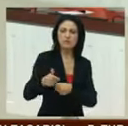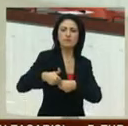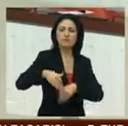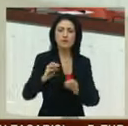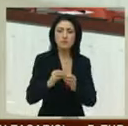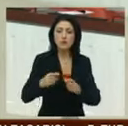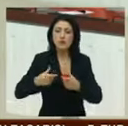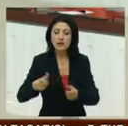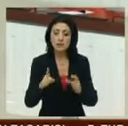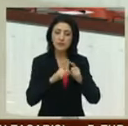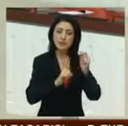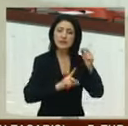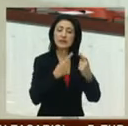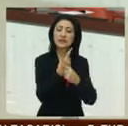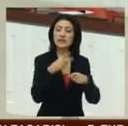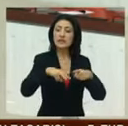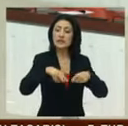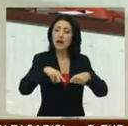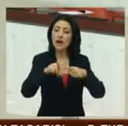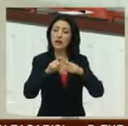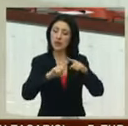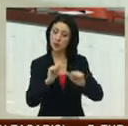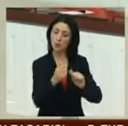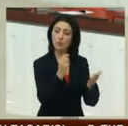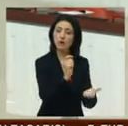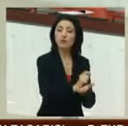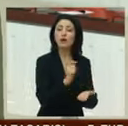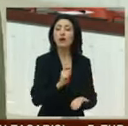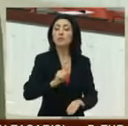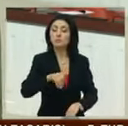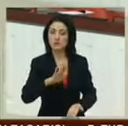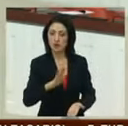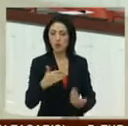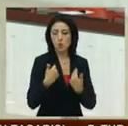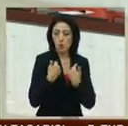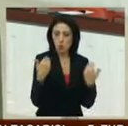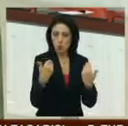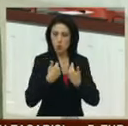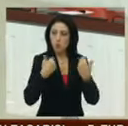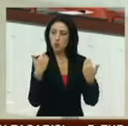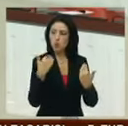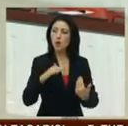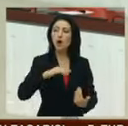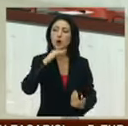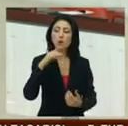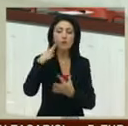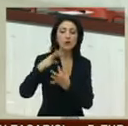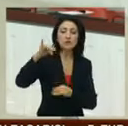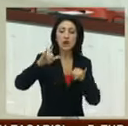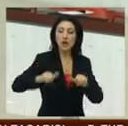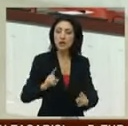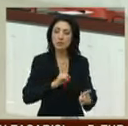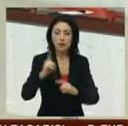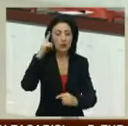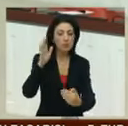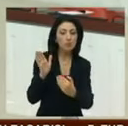Diyaneti devletin ayrıcalıklı kurumu yapmayacaksınız. Hukukumuz Avrupa İnsan Hakları Mahkemesi'nde